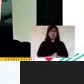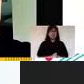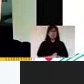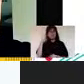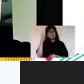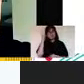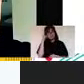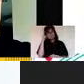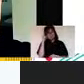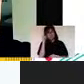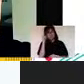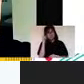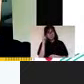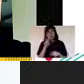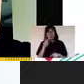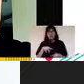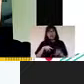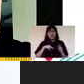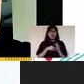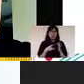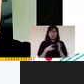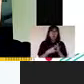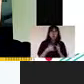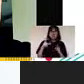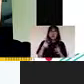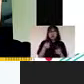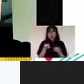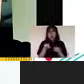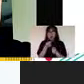pemanfaatan teknologi digital dengan data management